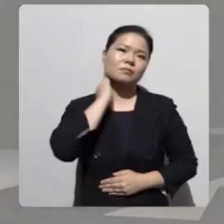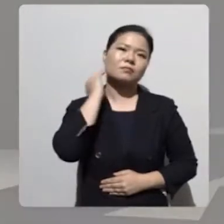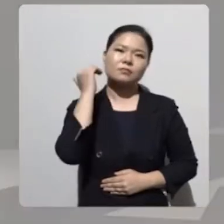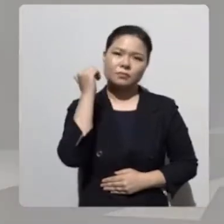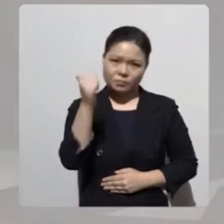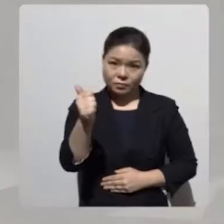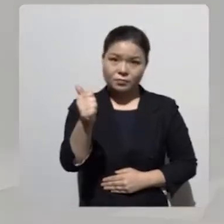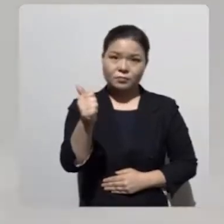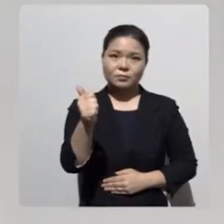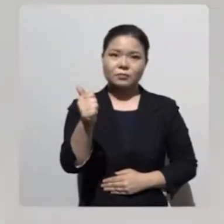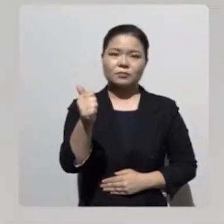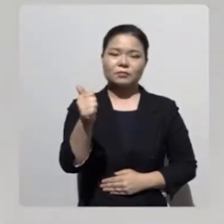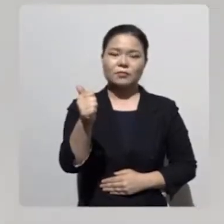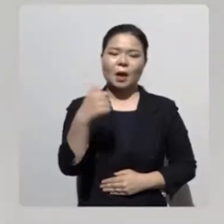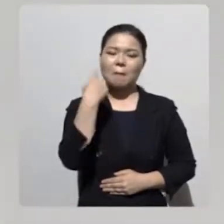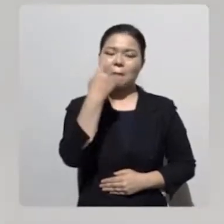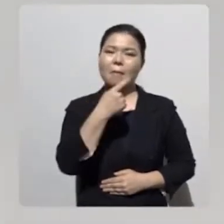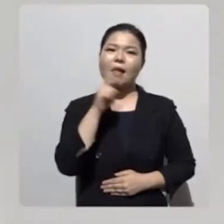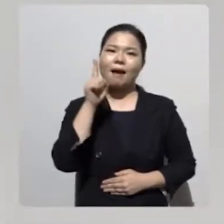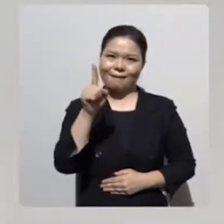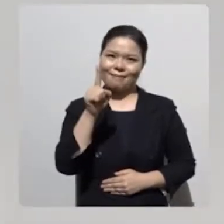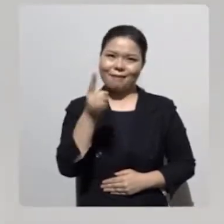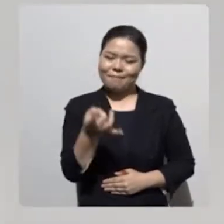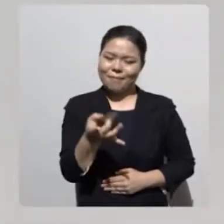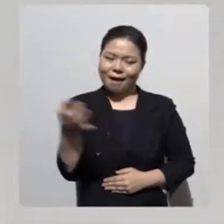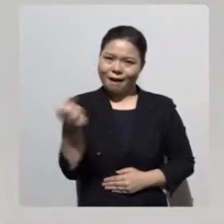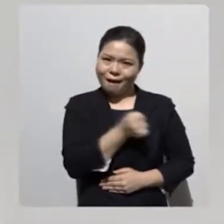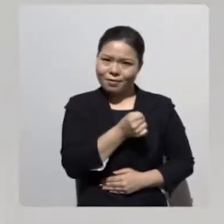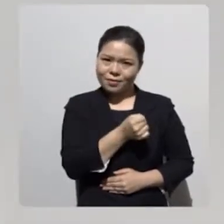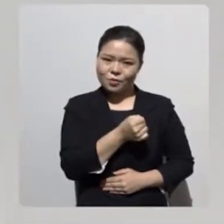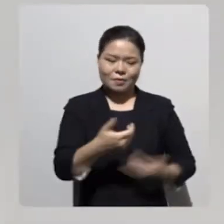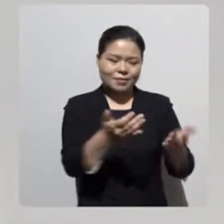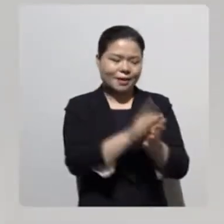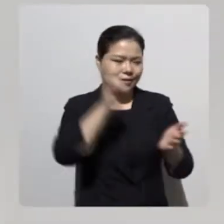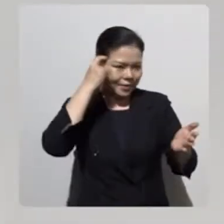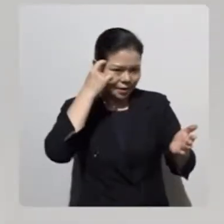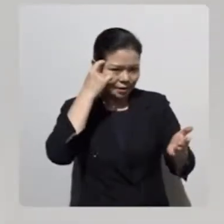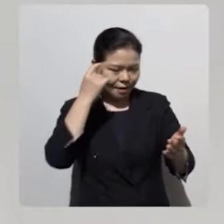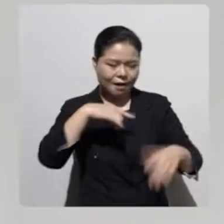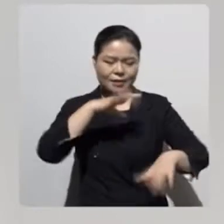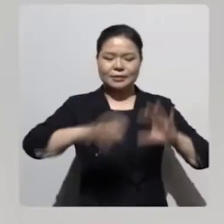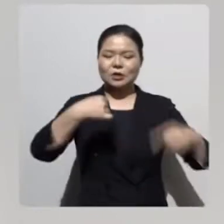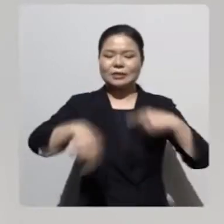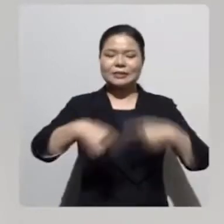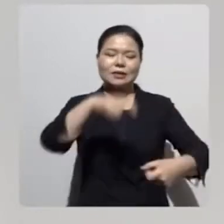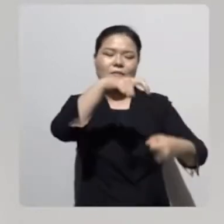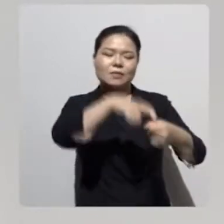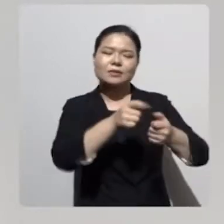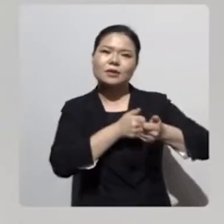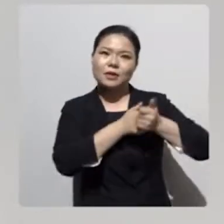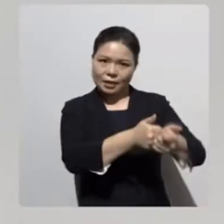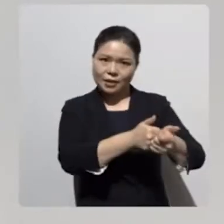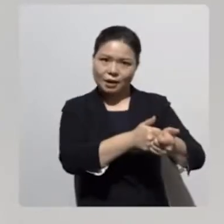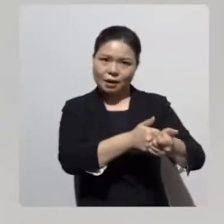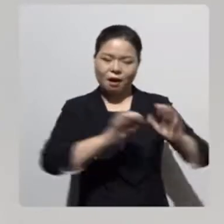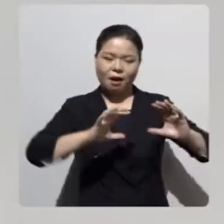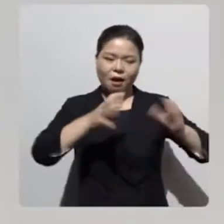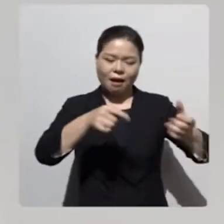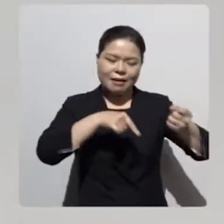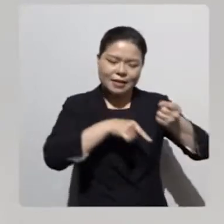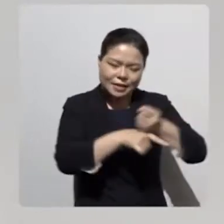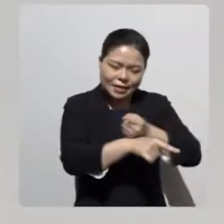대통령의 한마디에 오로지 이념과 정치적 목적에 따라 국가의 근간이 되는